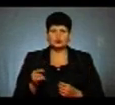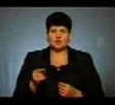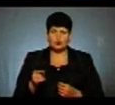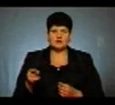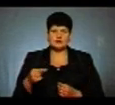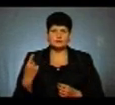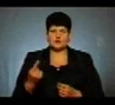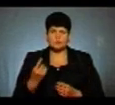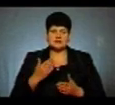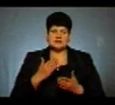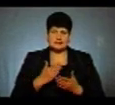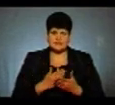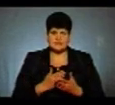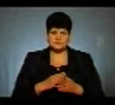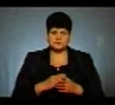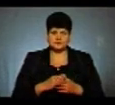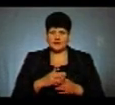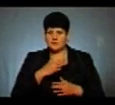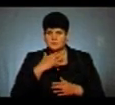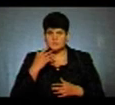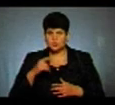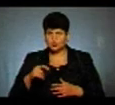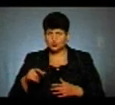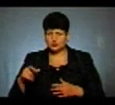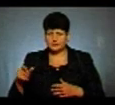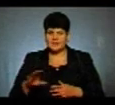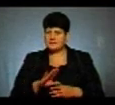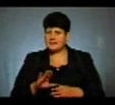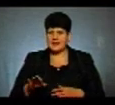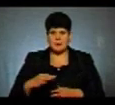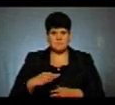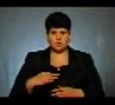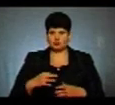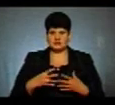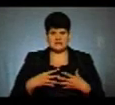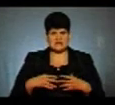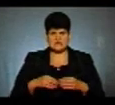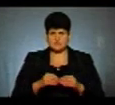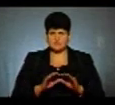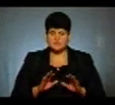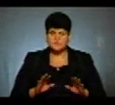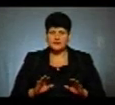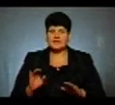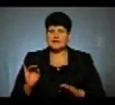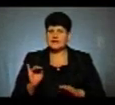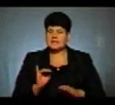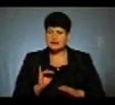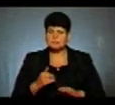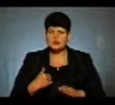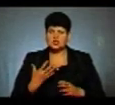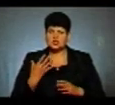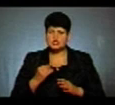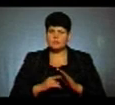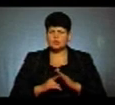Тернопільській області є цілий ряд осіб, яким не байдужі сімейні цінності. І ми ще